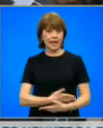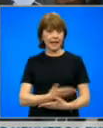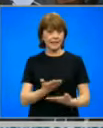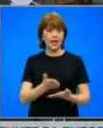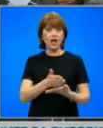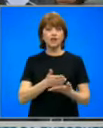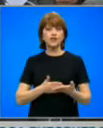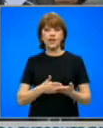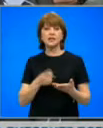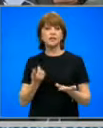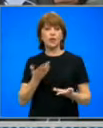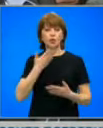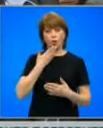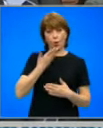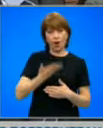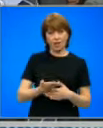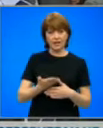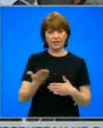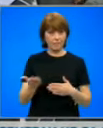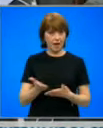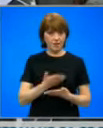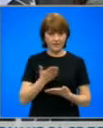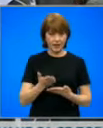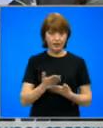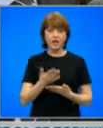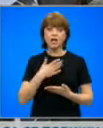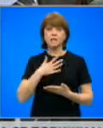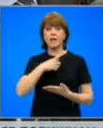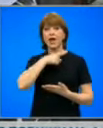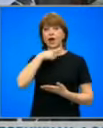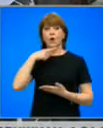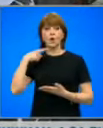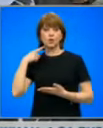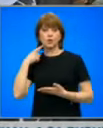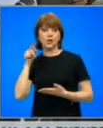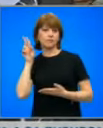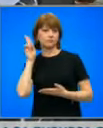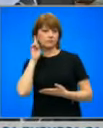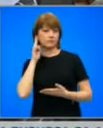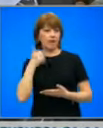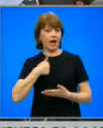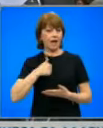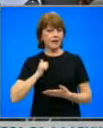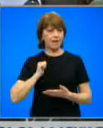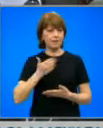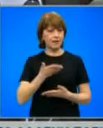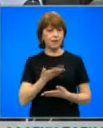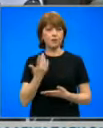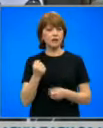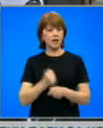които ми е докладвано вече, е, че имаме и руски агенти, които са работили